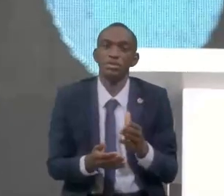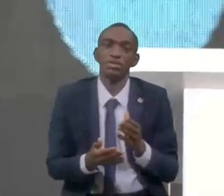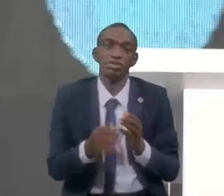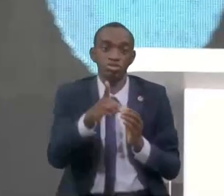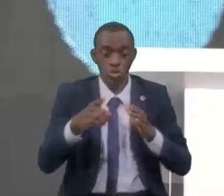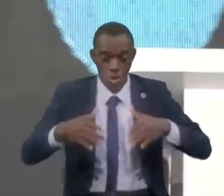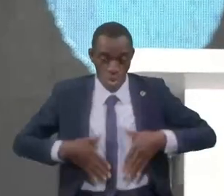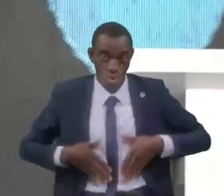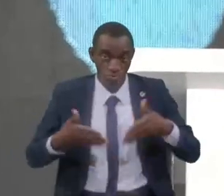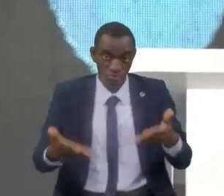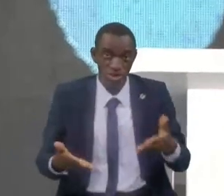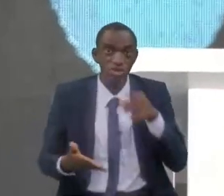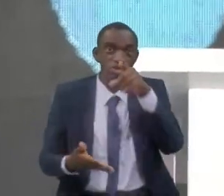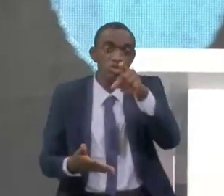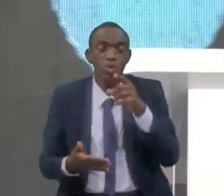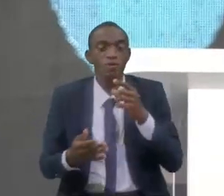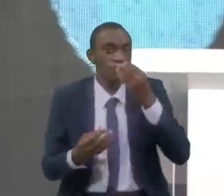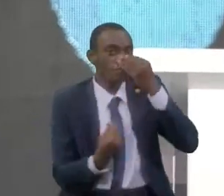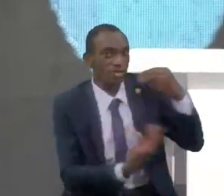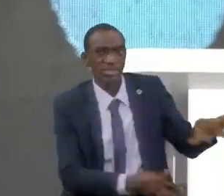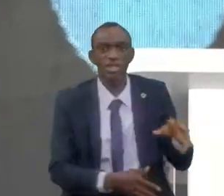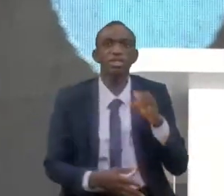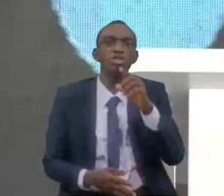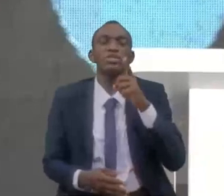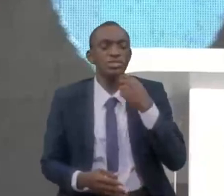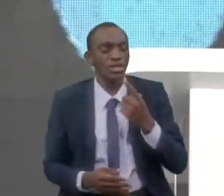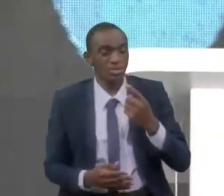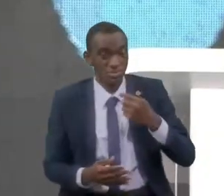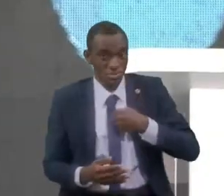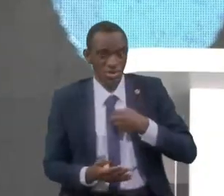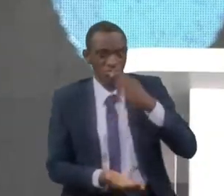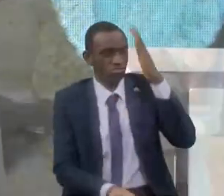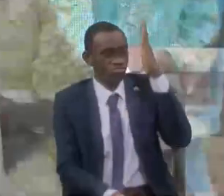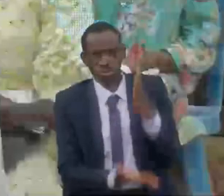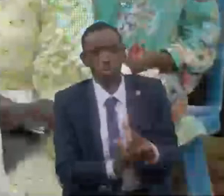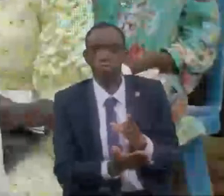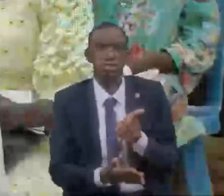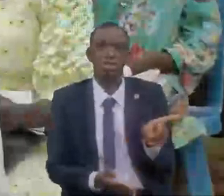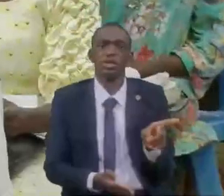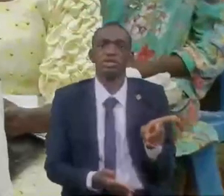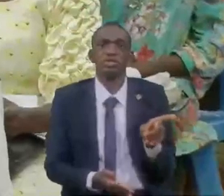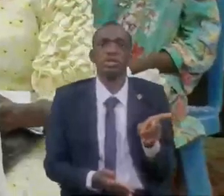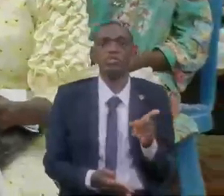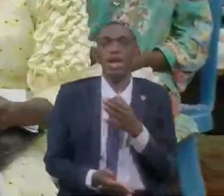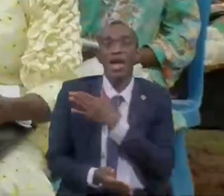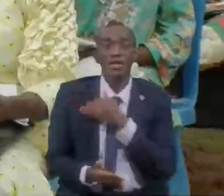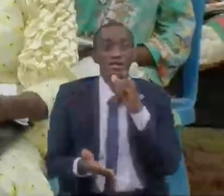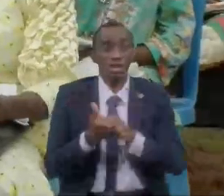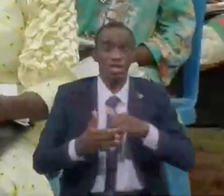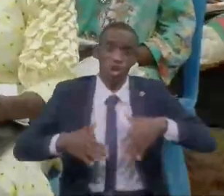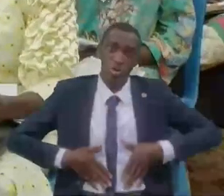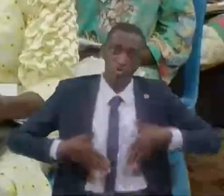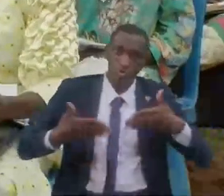tu abandonnes et tu dis, cette chose, plus jamais. Et cette confession et